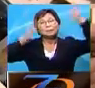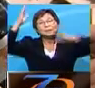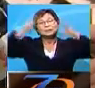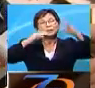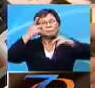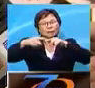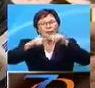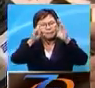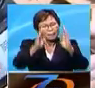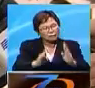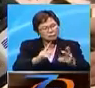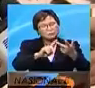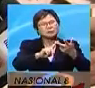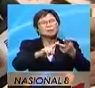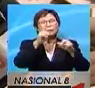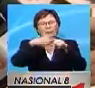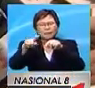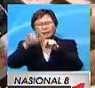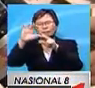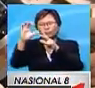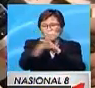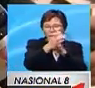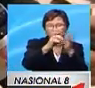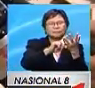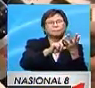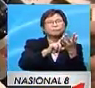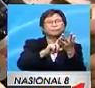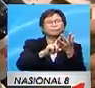kaum berbagai budaya